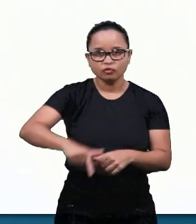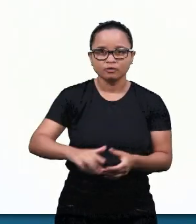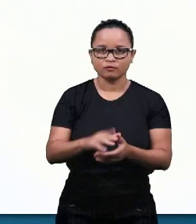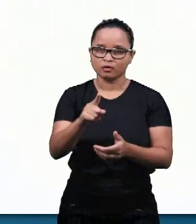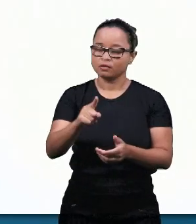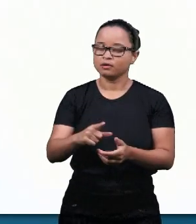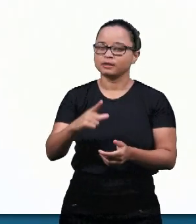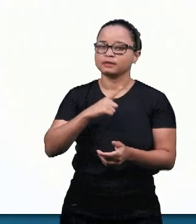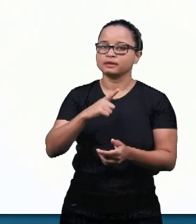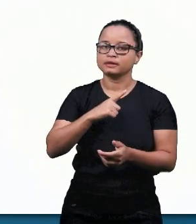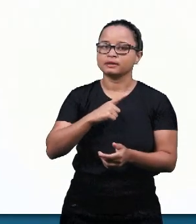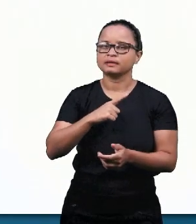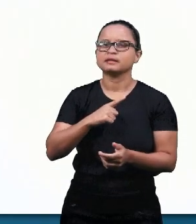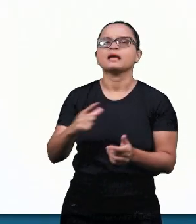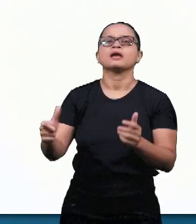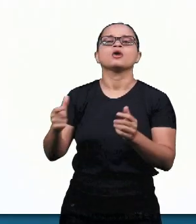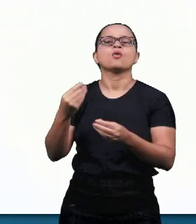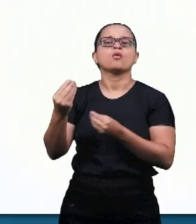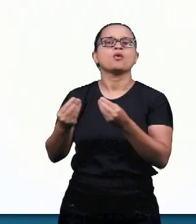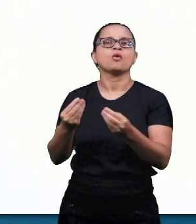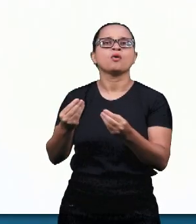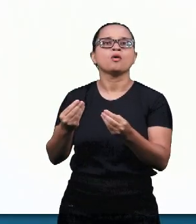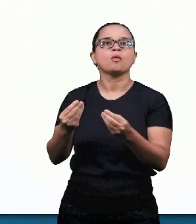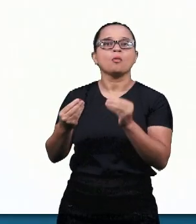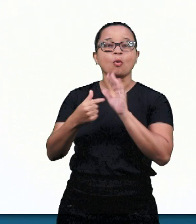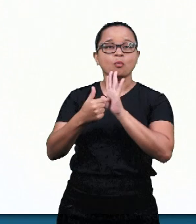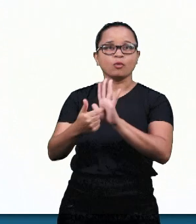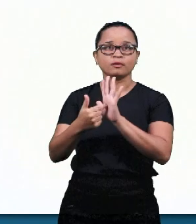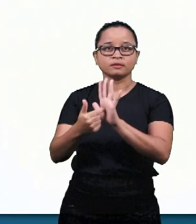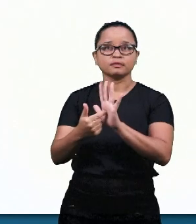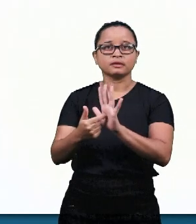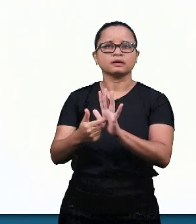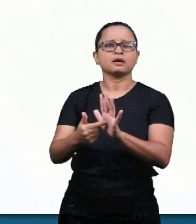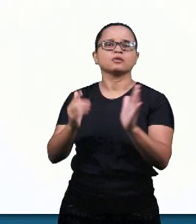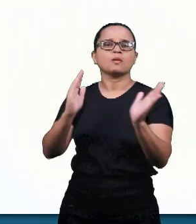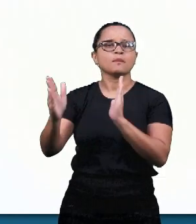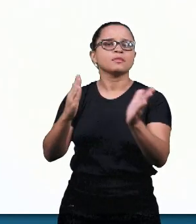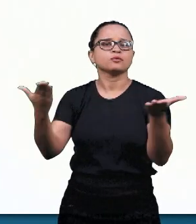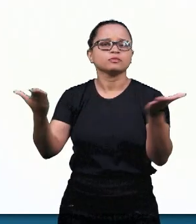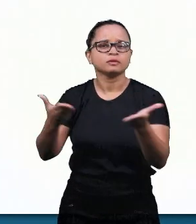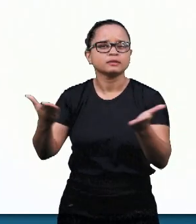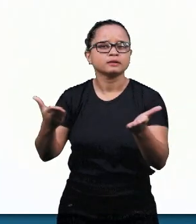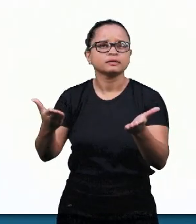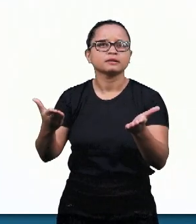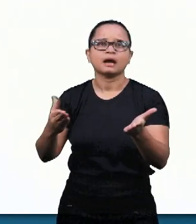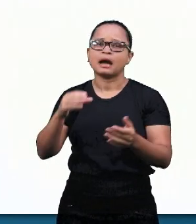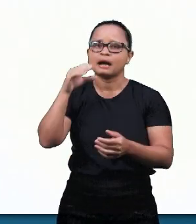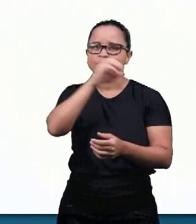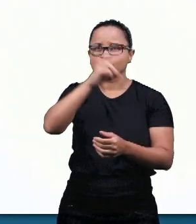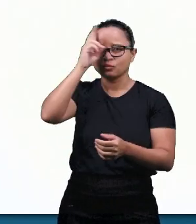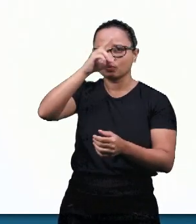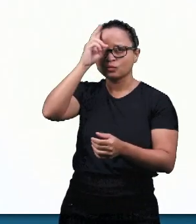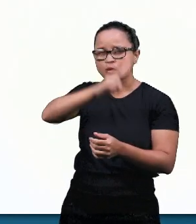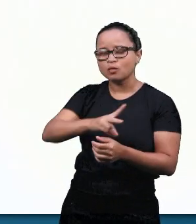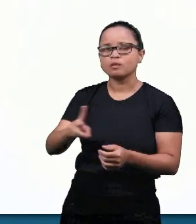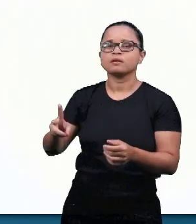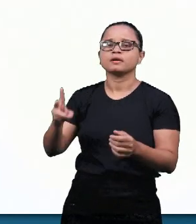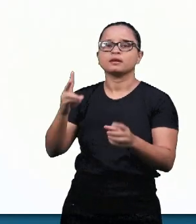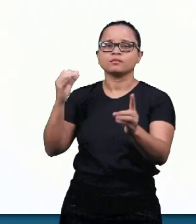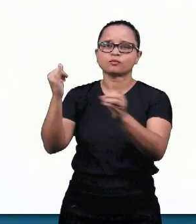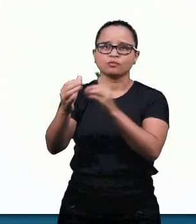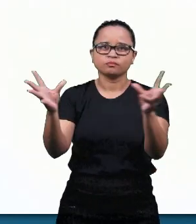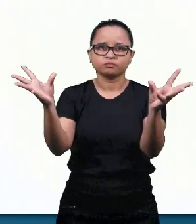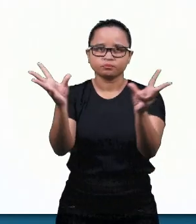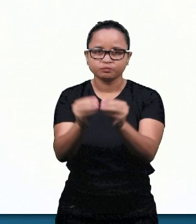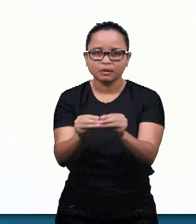Donc on reprend. En considérant la valeur de la parole dans nos jours, faites un commentaire court, historique et prophétique